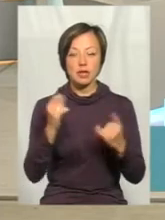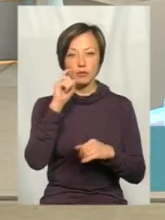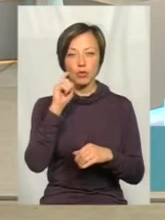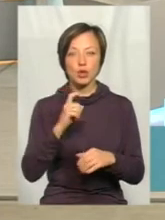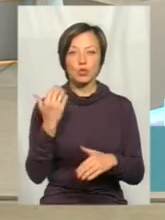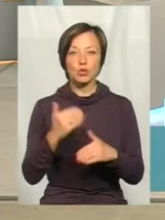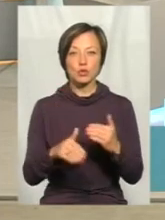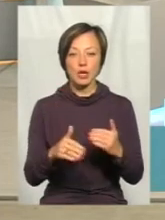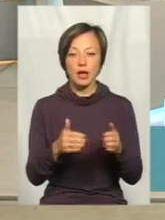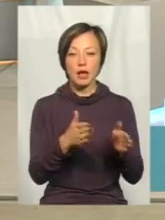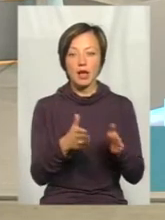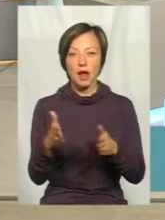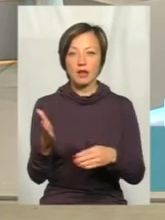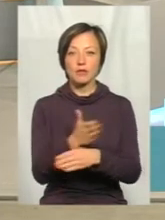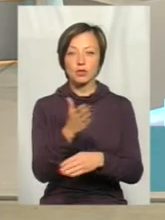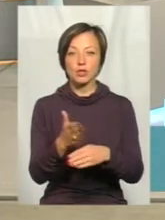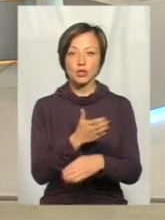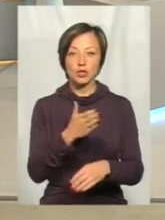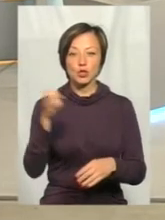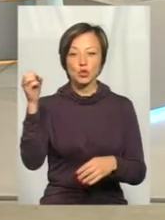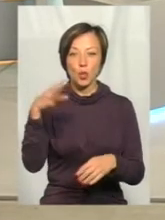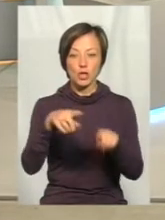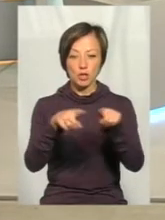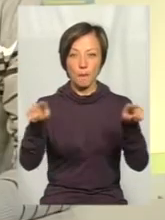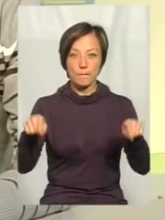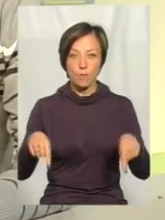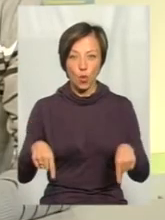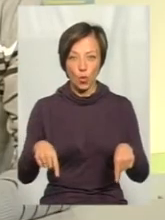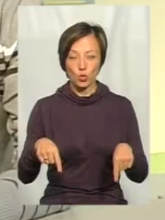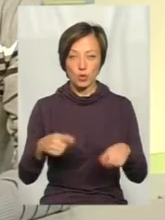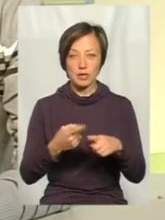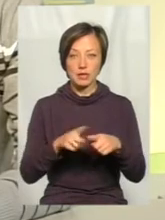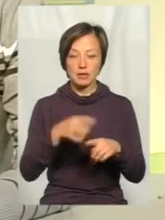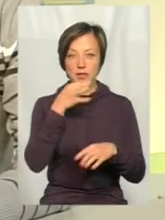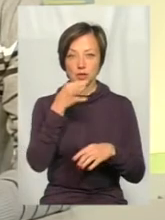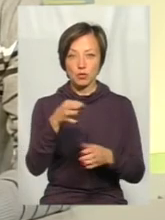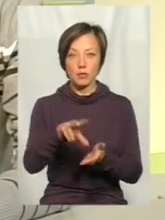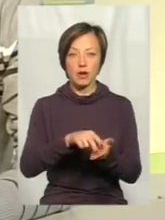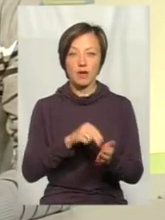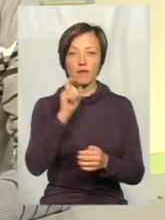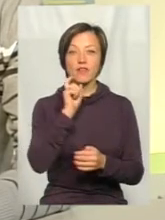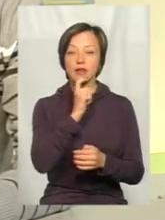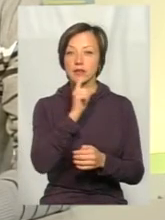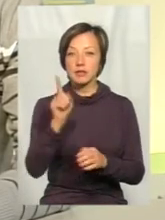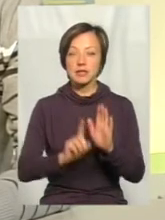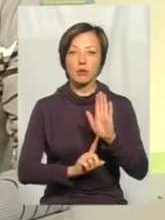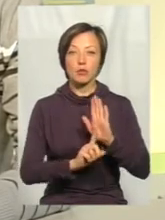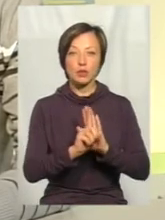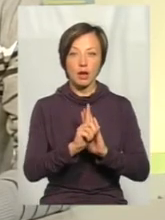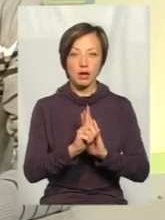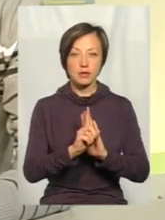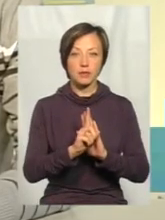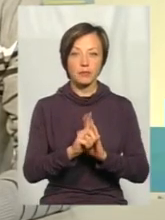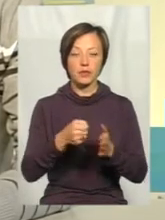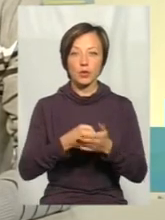вже ряд виробництв сонячних панелей, модулів. Тобто, ну, скажу так, що, як приклад, у Вінниці запускається